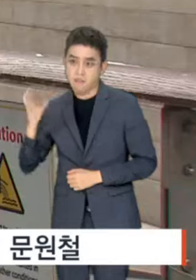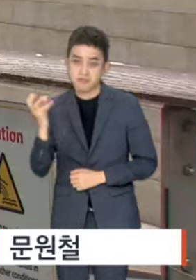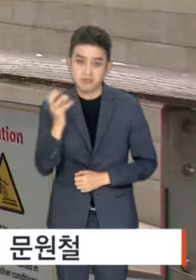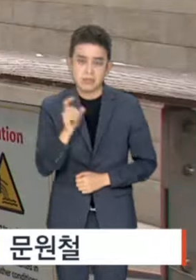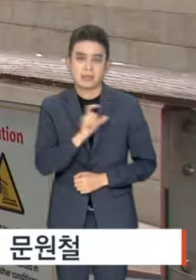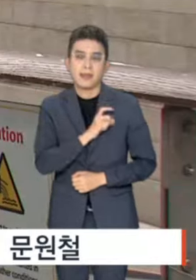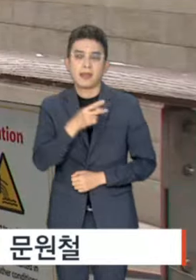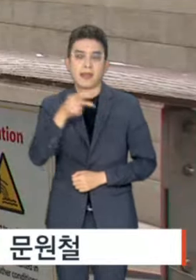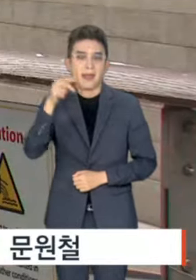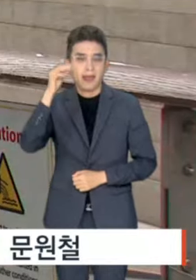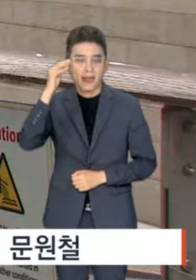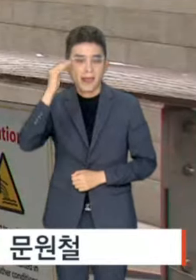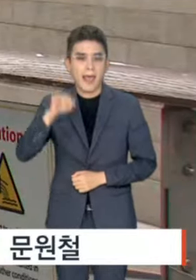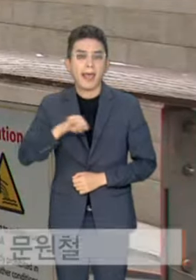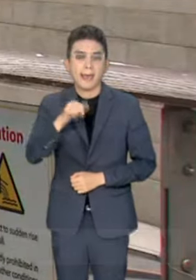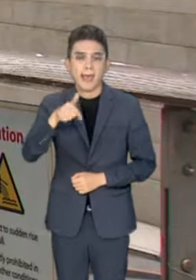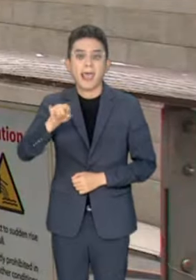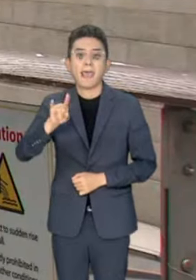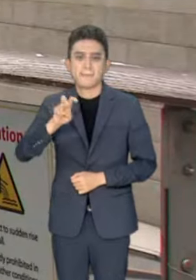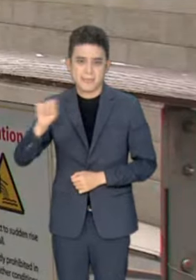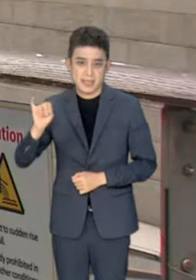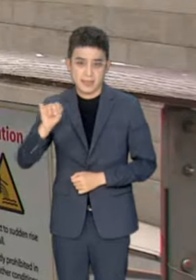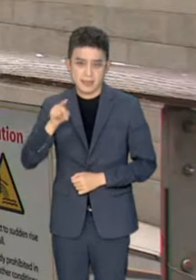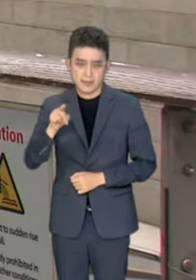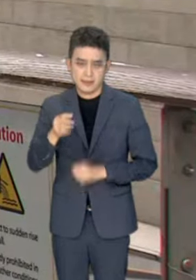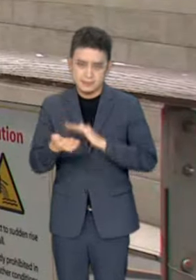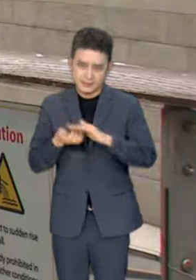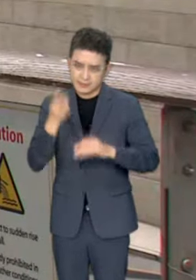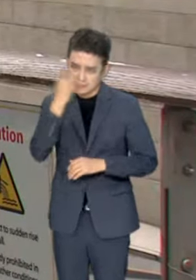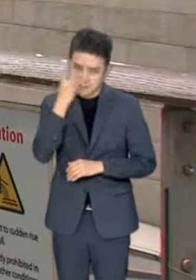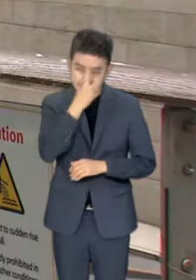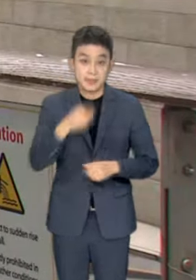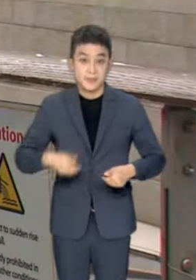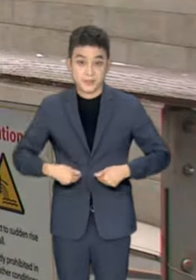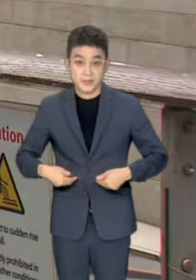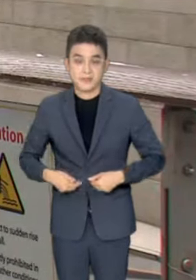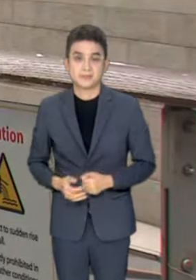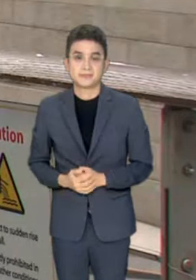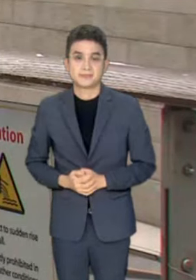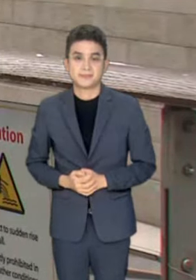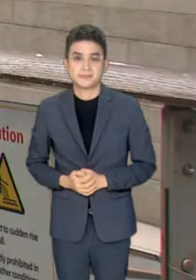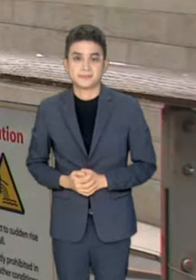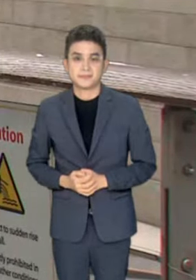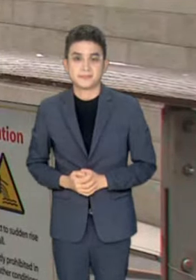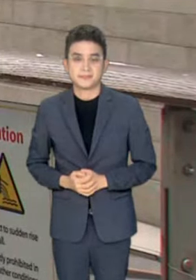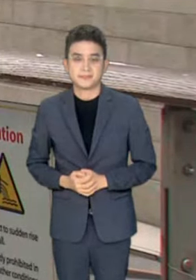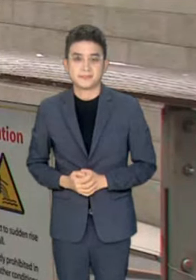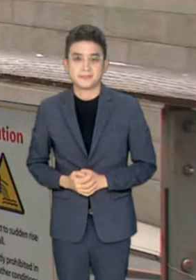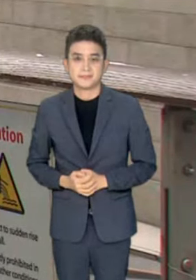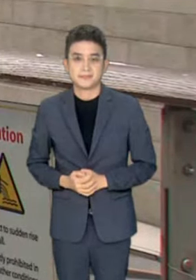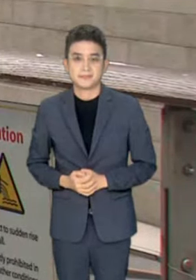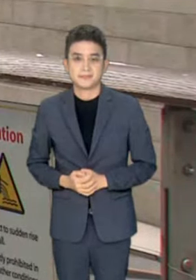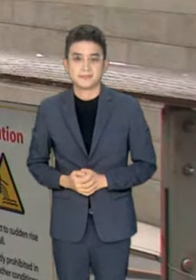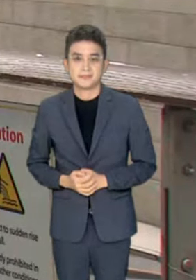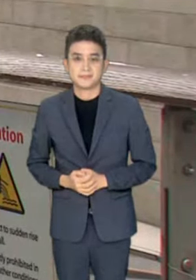피해 없도록 기상정보 잘 확인해 주시고요. 대비도 철저히 하셔야겠습니다. 지금까지 날씨 전해드렸습니다.